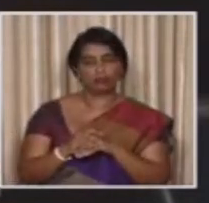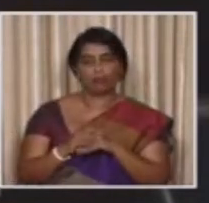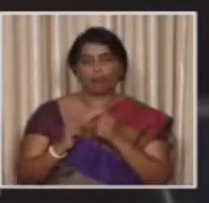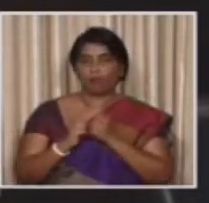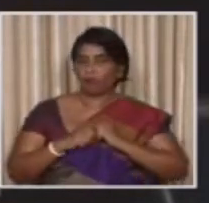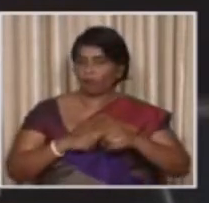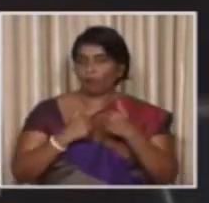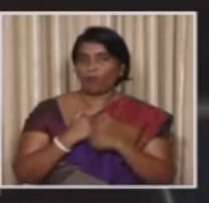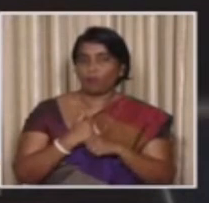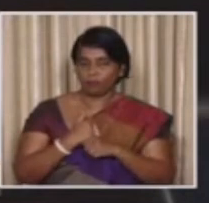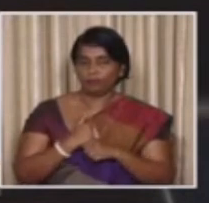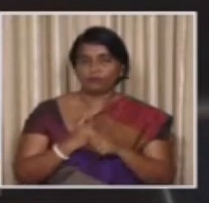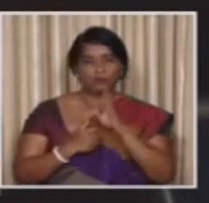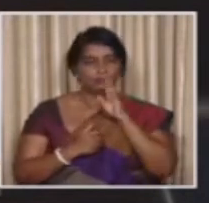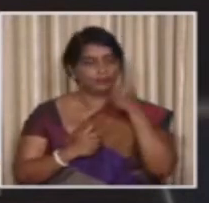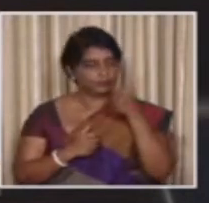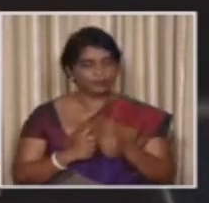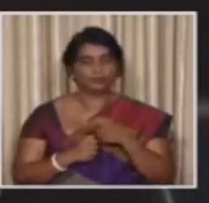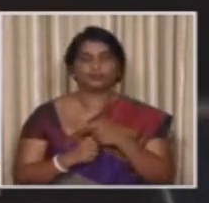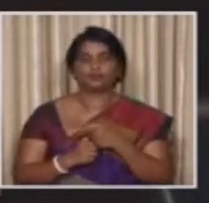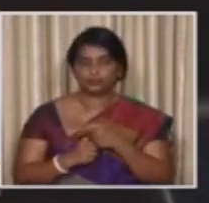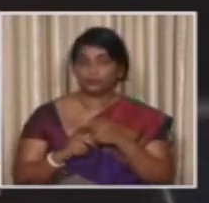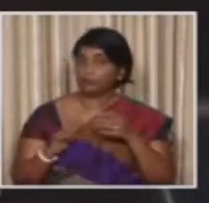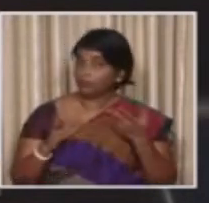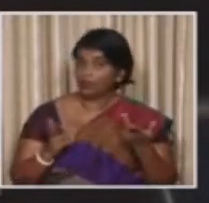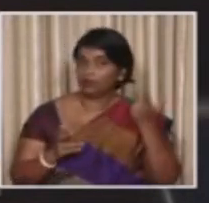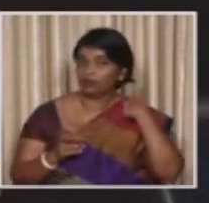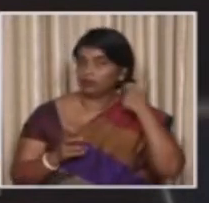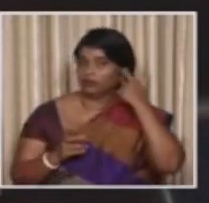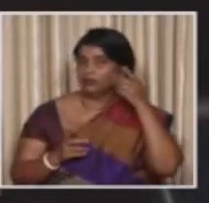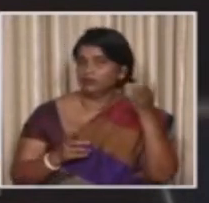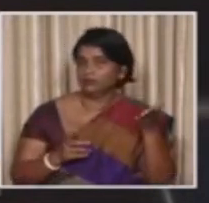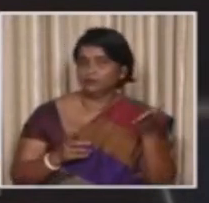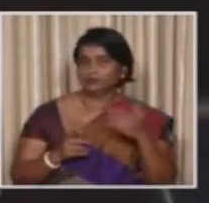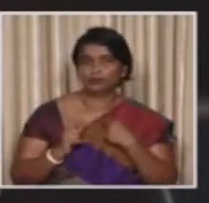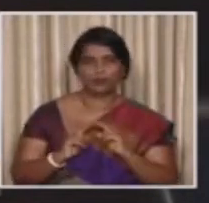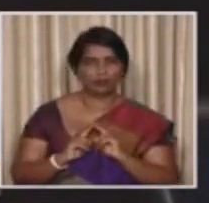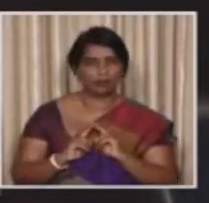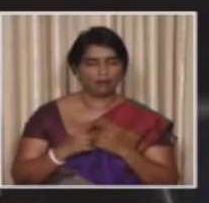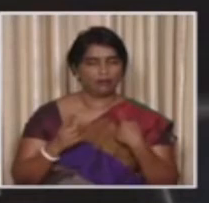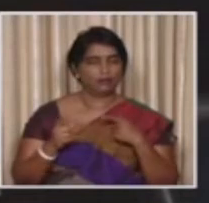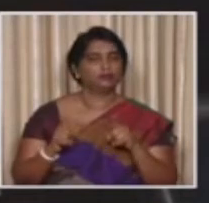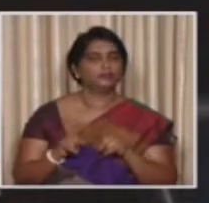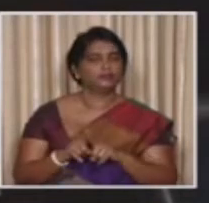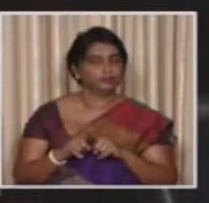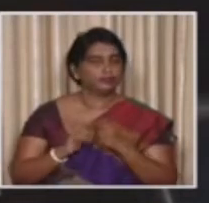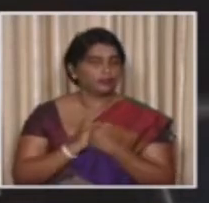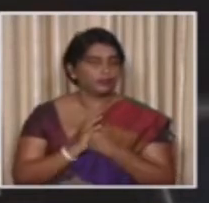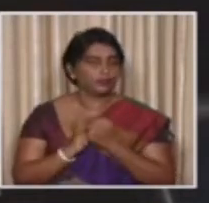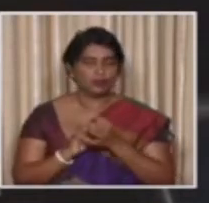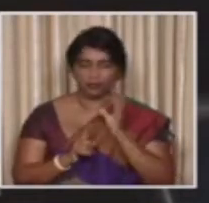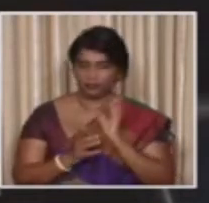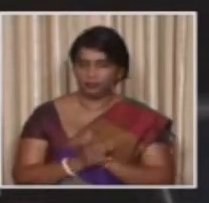යාන්ත්‍රණයක් හදා ගන්න ඒක අත්‍යවශ්‍යයි එහෙම නැත්නම් ඔවුන්ට දැනෙන්නේ ඒක වෙනස් විදියකට ගරු